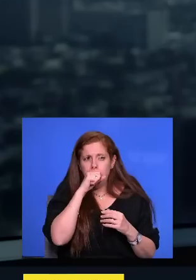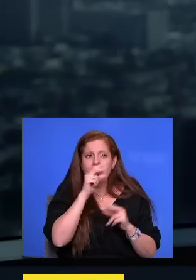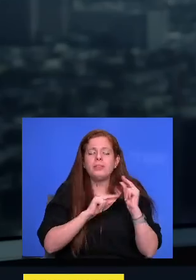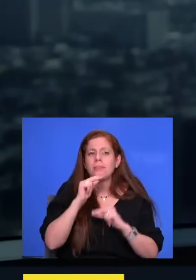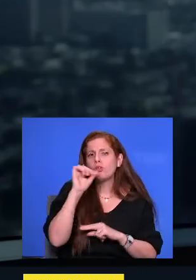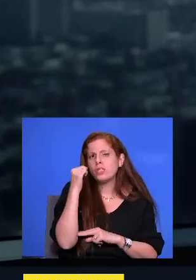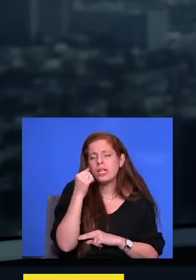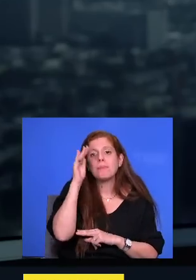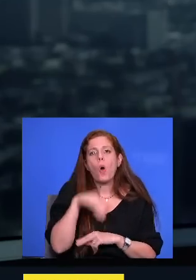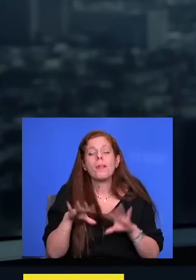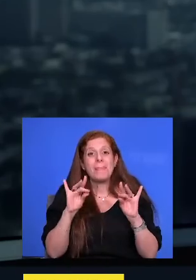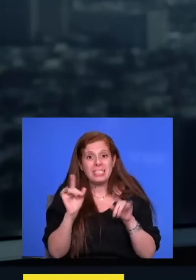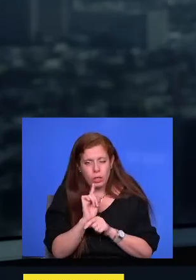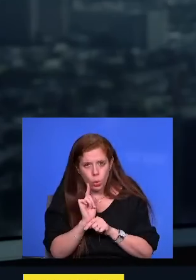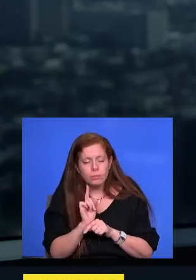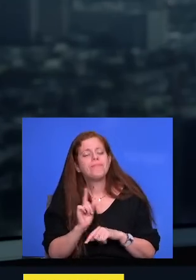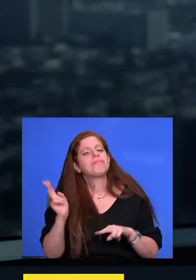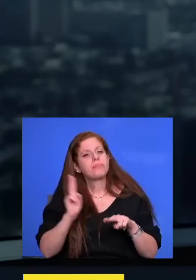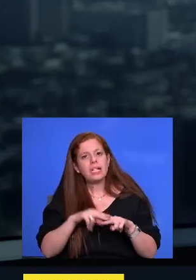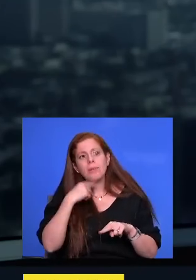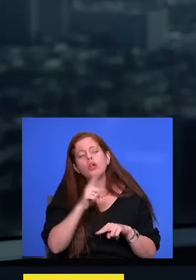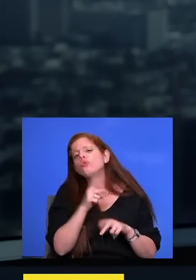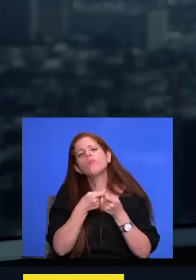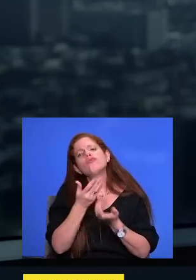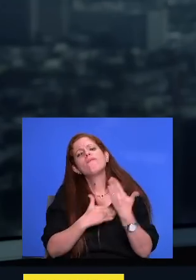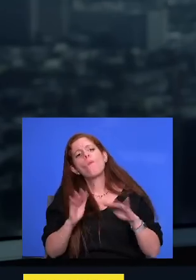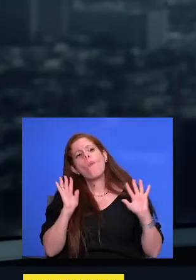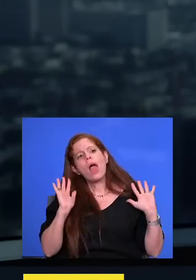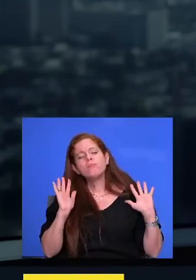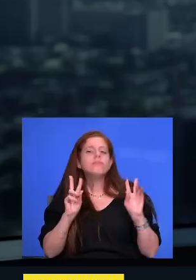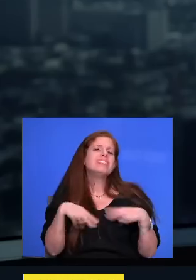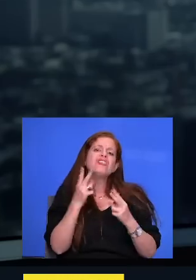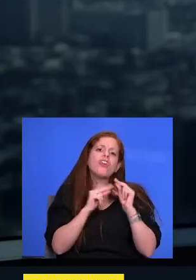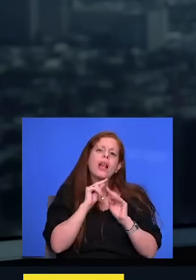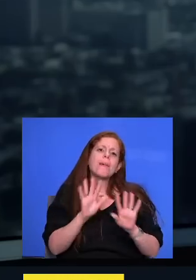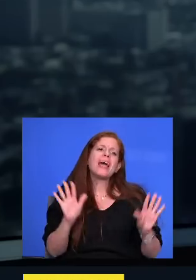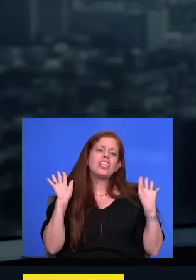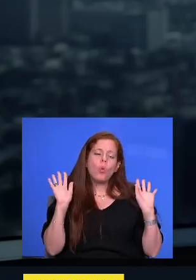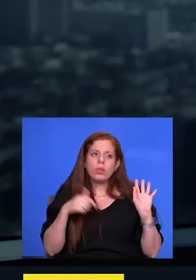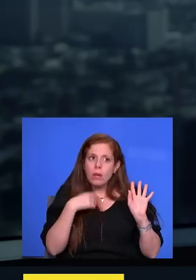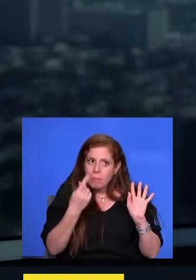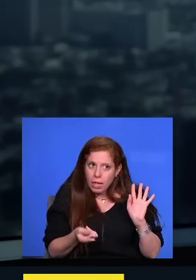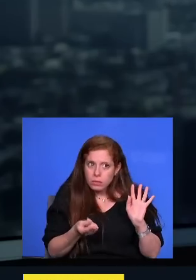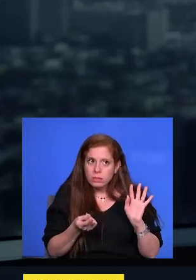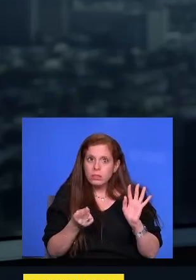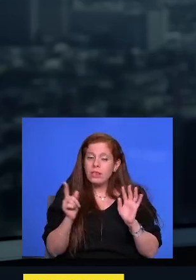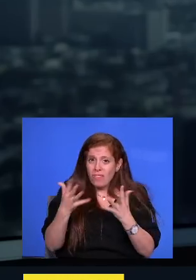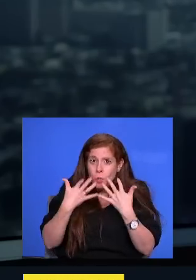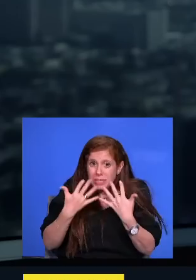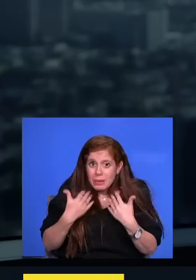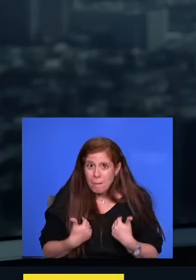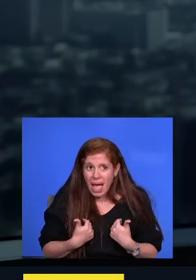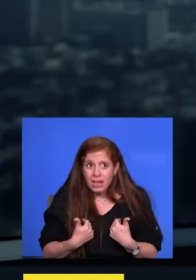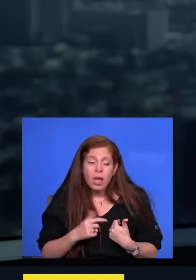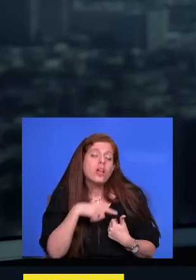דקות. היא אמרה אחר כך שהוא לא משתף פעולה, אי אפשר לדבר איתו. אני אמרתי שאני, אבל הוא מספר לי, אז היא אומרת